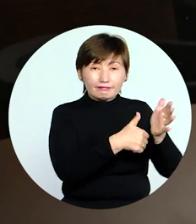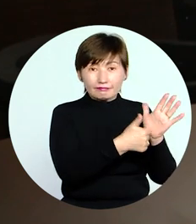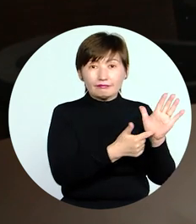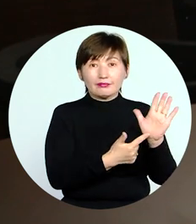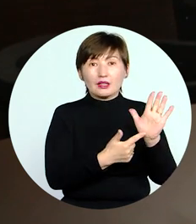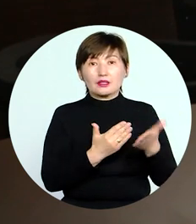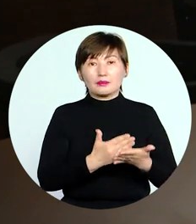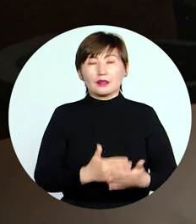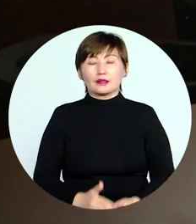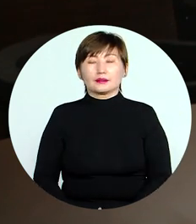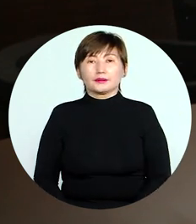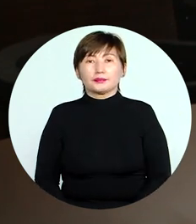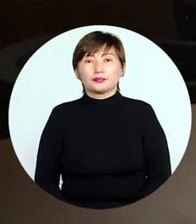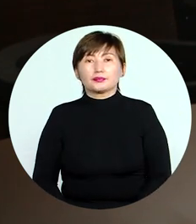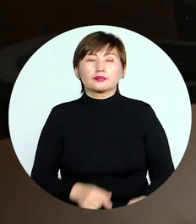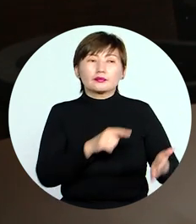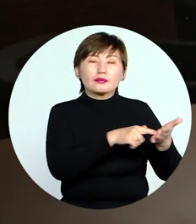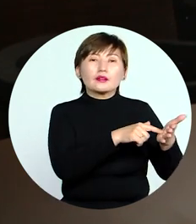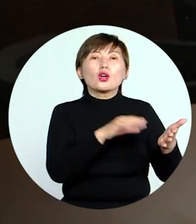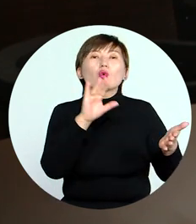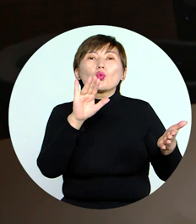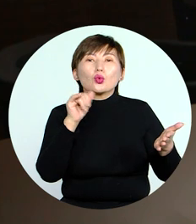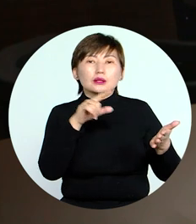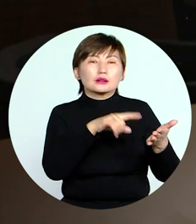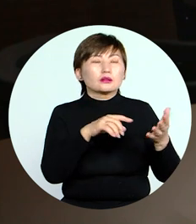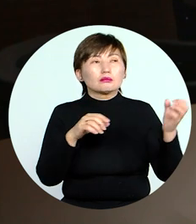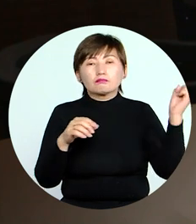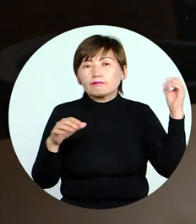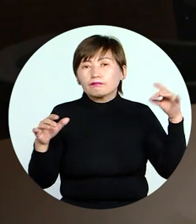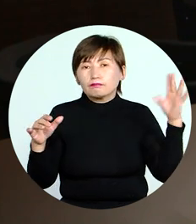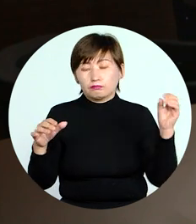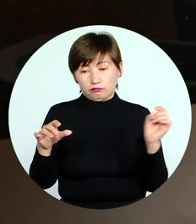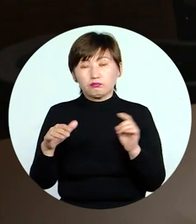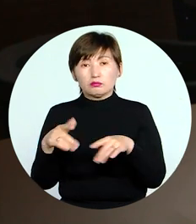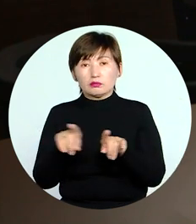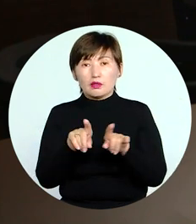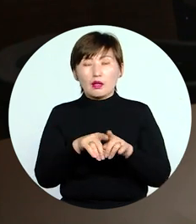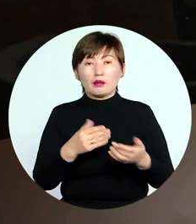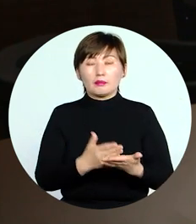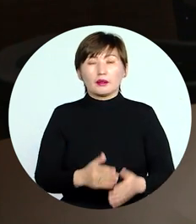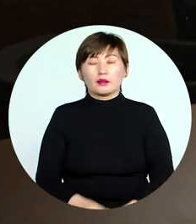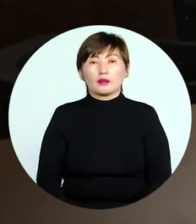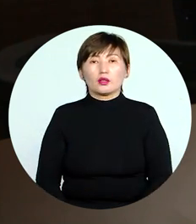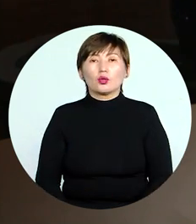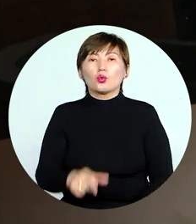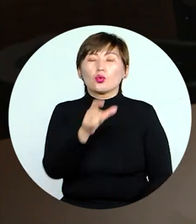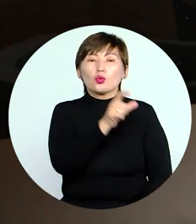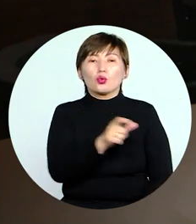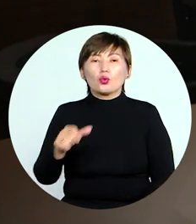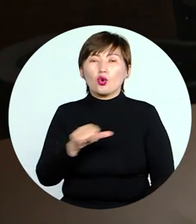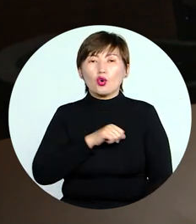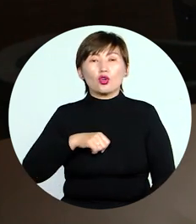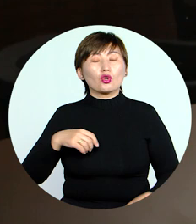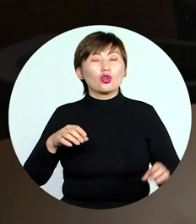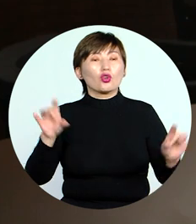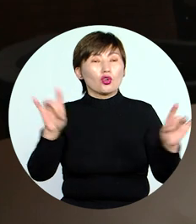бүхэн сайн олж харлаа. За энэ бол усанд хөгжим сонсгосон байтал. За дараагийнх нь бол хүн өөрөө хөгжим гэж байна. Тэгэхээр